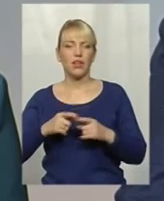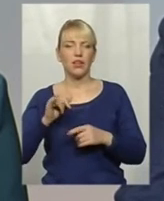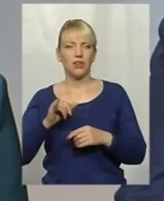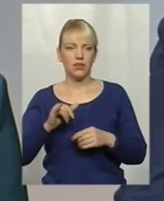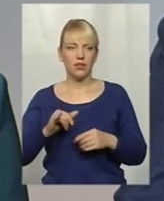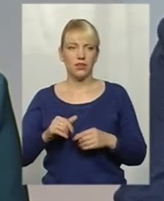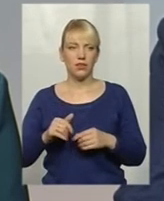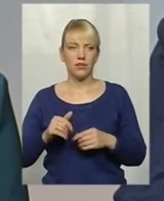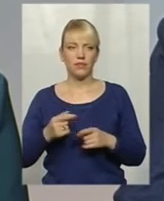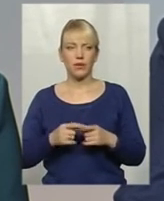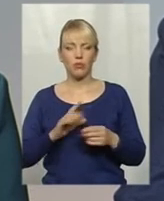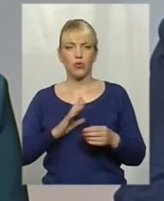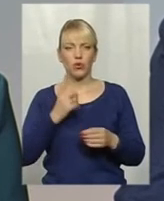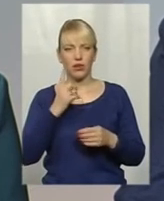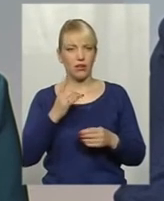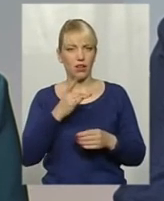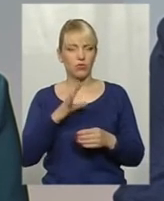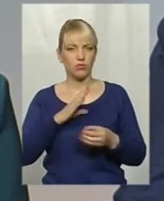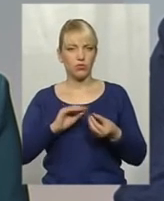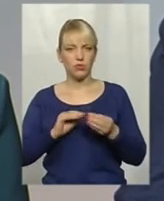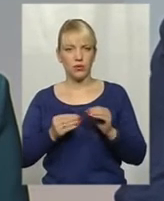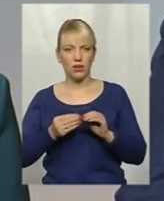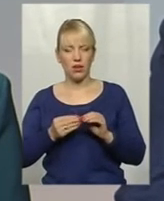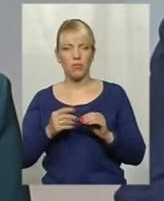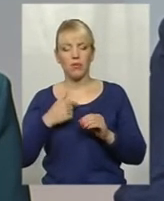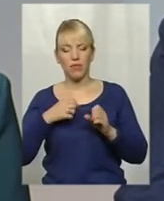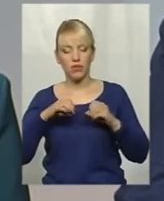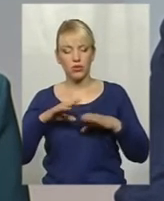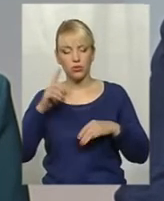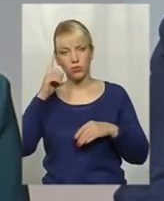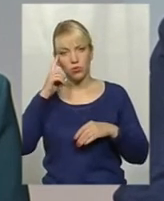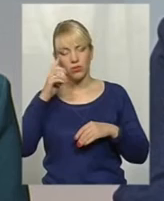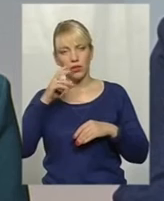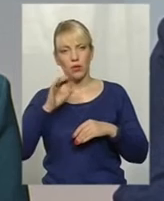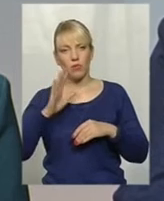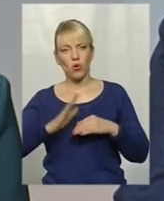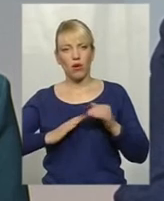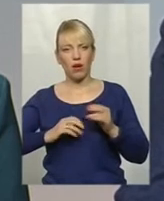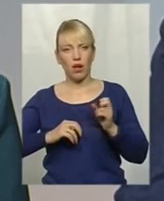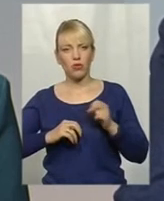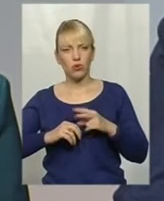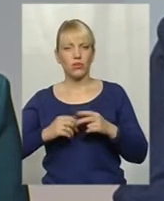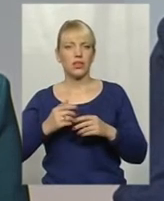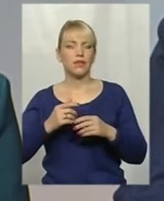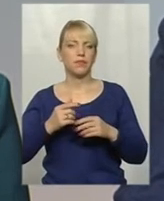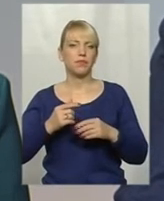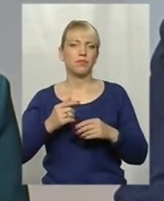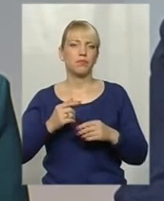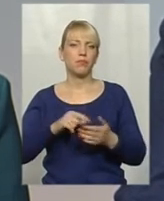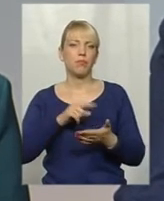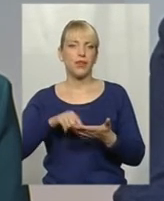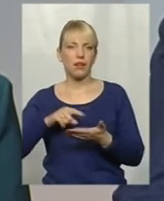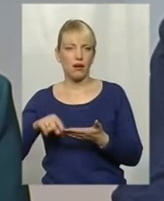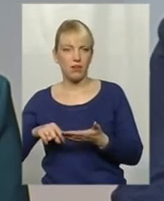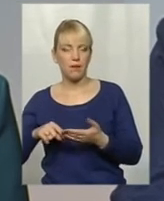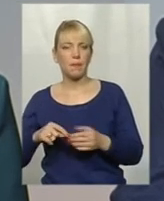говорити відверто, де є ще проблема по одному району, там ми ще дещо вирішимо кадрове питання. Я думаю, що найближчий час ми його вирішимо і мережа запрацює